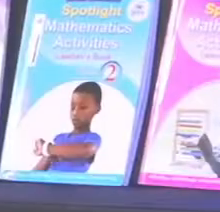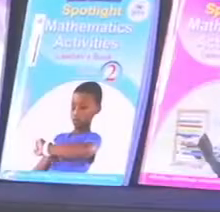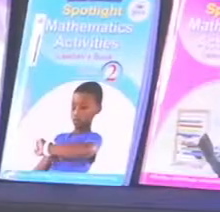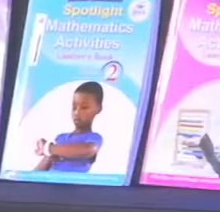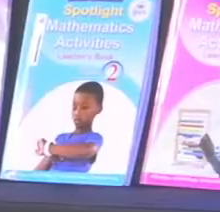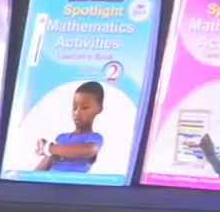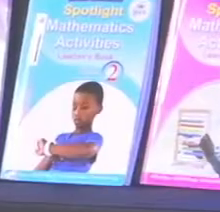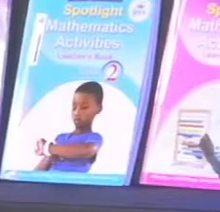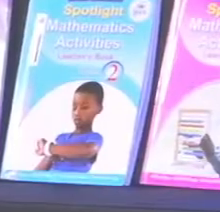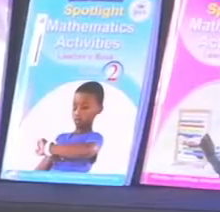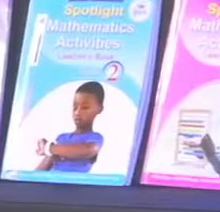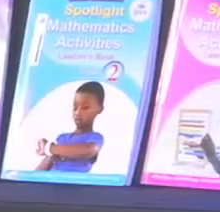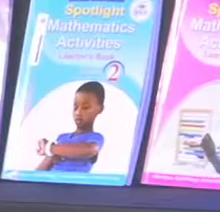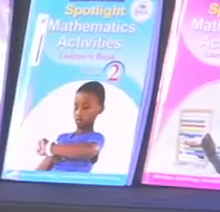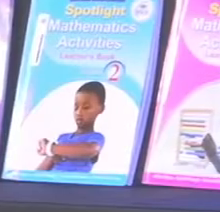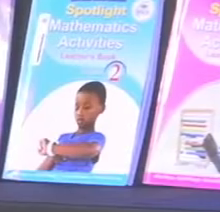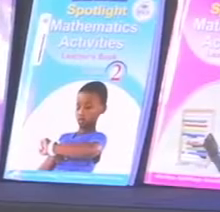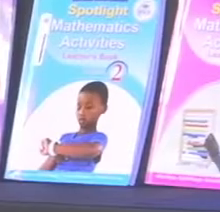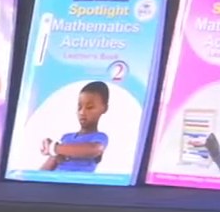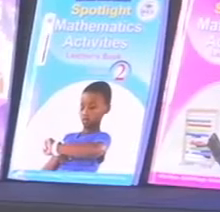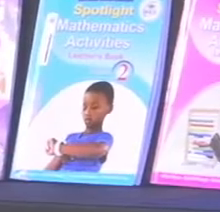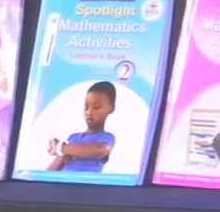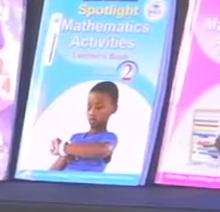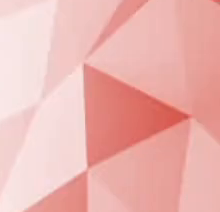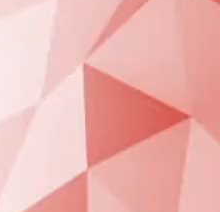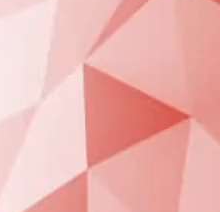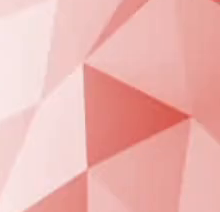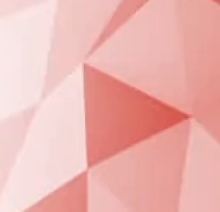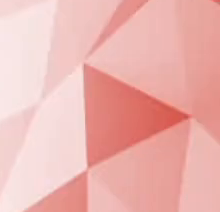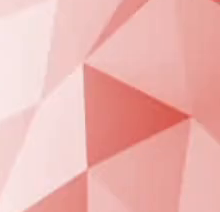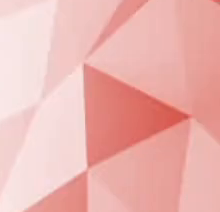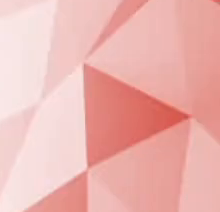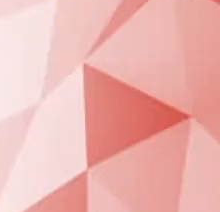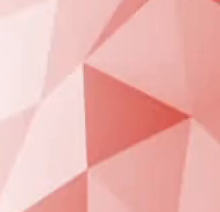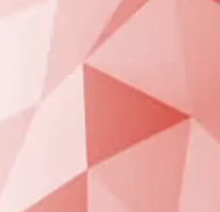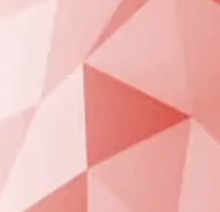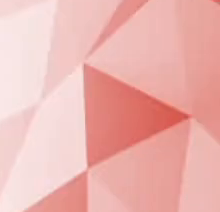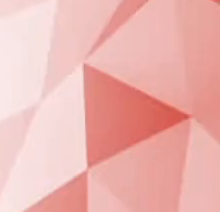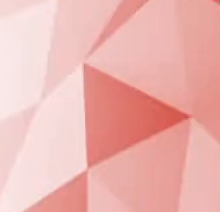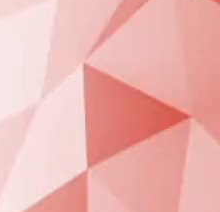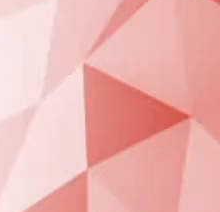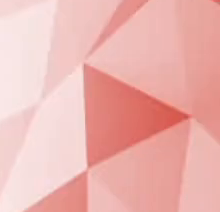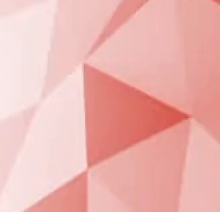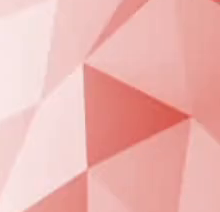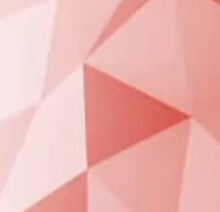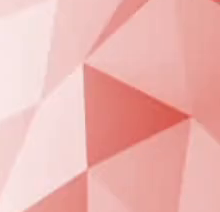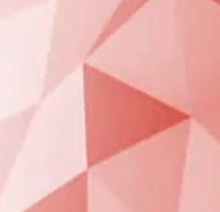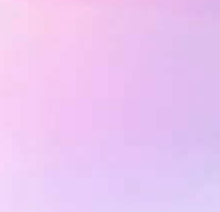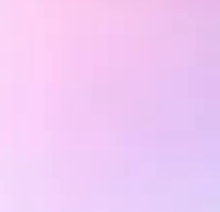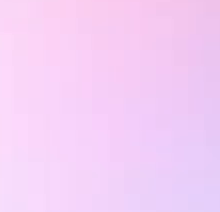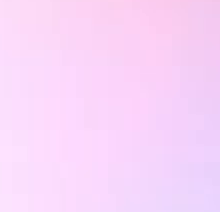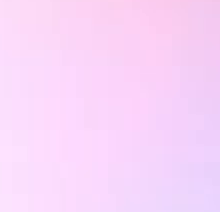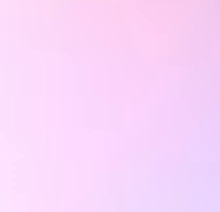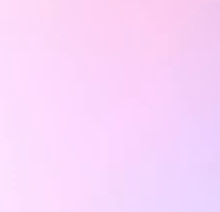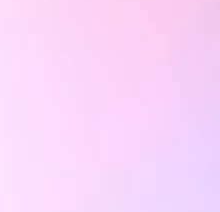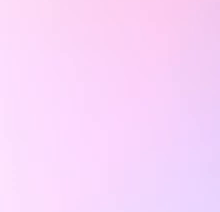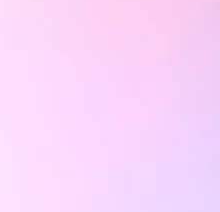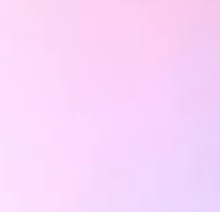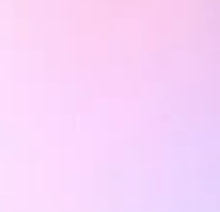Naam. Kama baba, mama. Naam. Kuni, labda wanyama, mbuzi, ng'ombe hiyo.